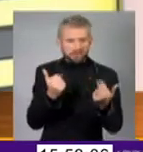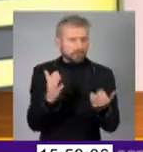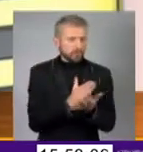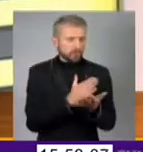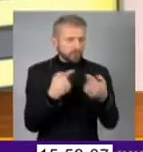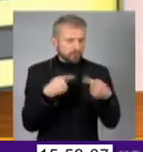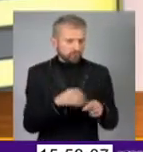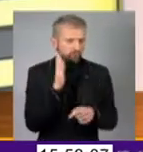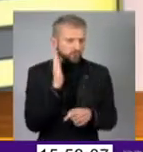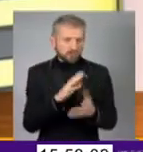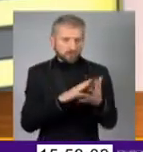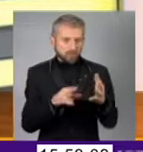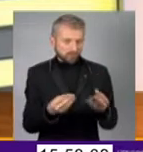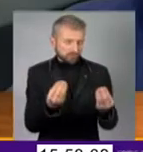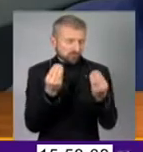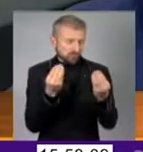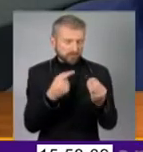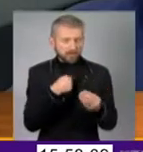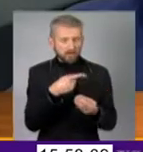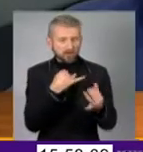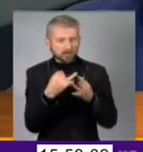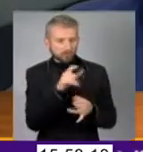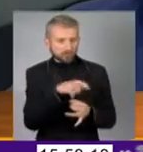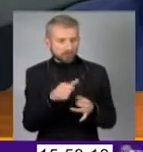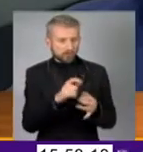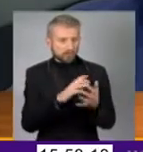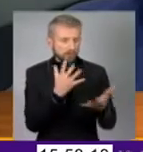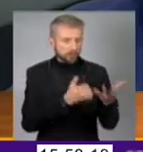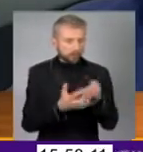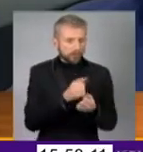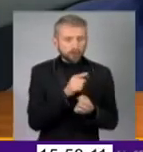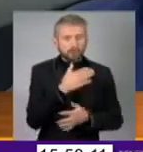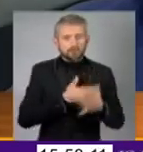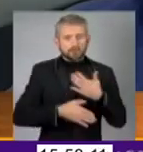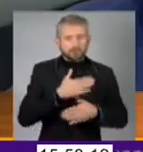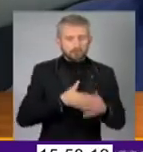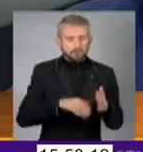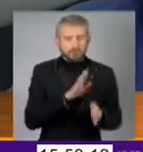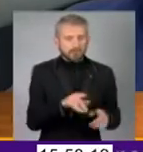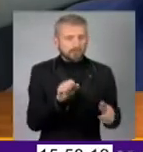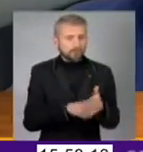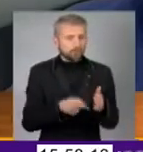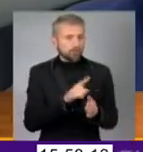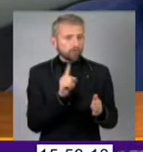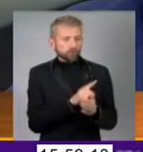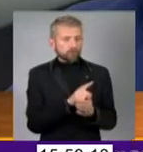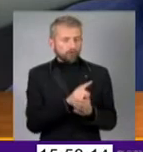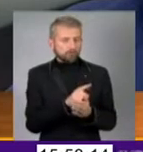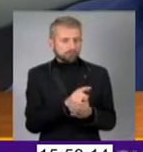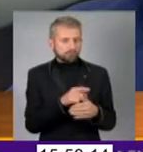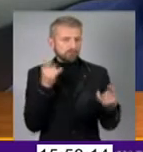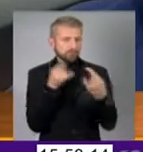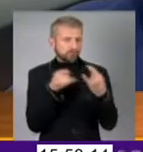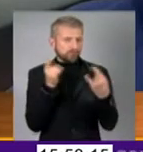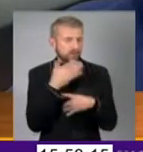говорю на прийомах особистих з мешканцями. Вони в захваті не стільки навіть від того, що трафік покращується, а